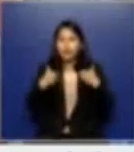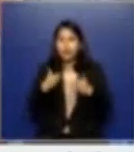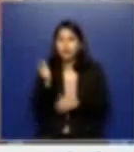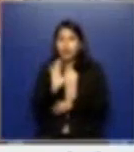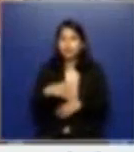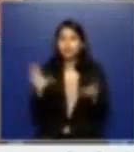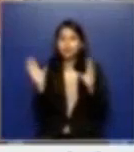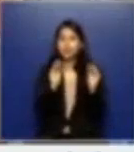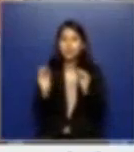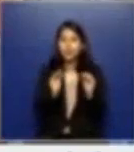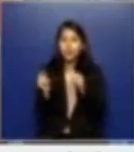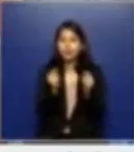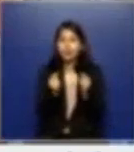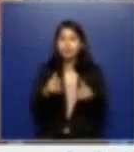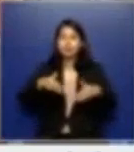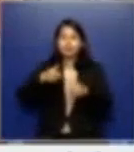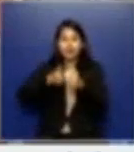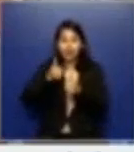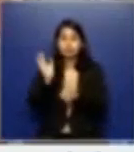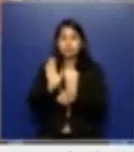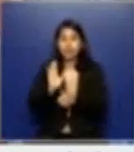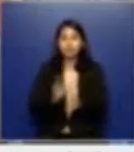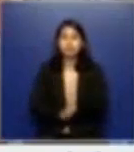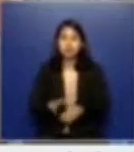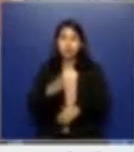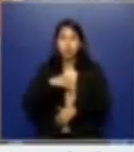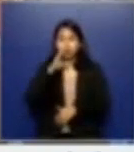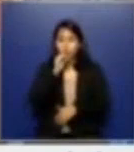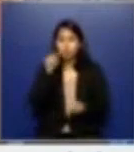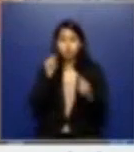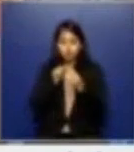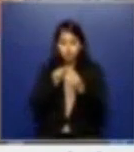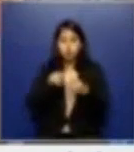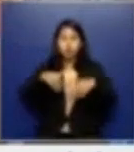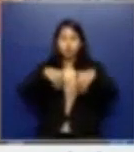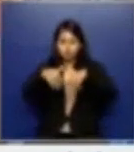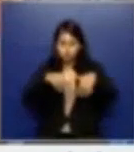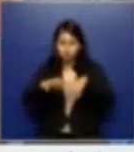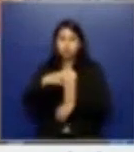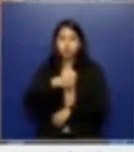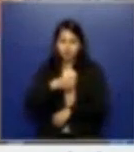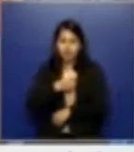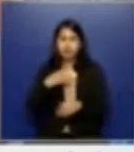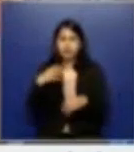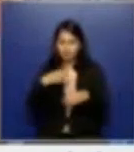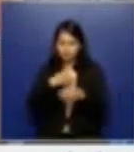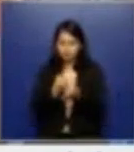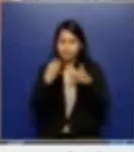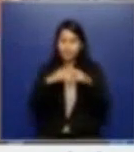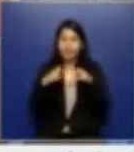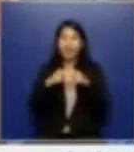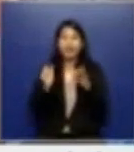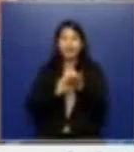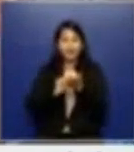พูดเอามันแล้วมาพูดเอาชนะกันหรอกแต่พูดเพื่ออยากจะให้มันสนองตอบแล้วแก้ปัญหาความทุกข์ของพี่น้องประชาชนเพราะนั้